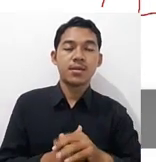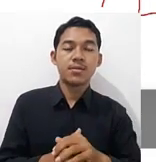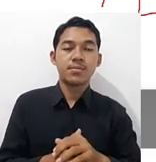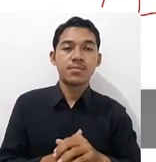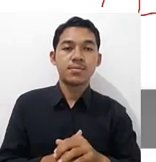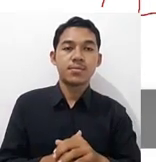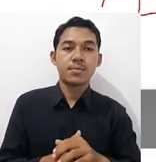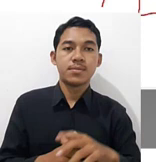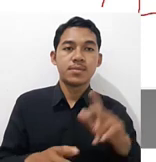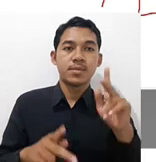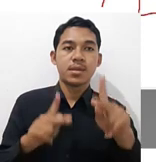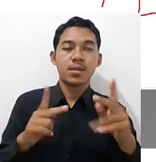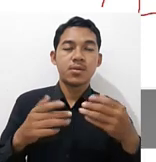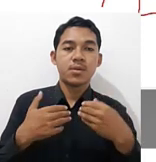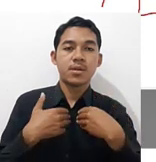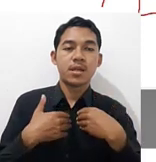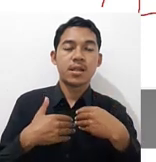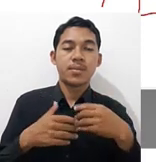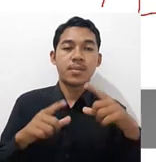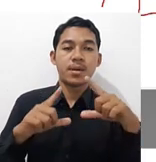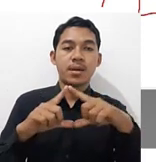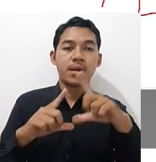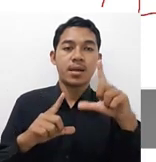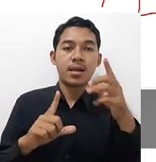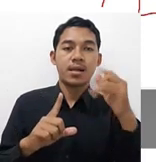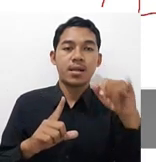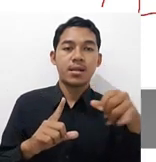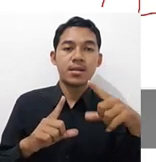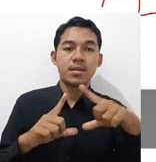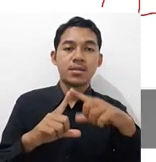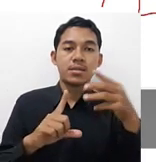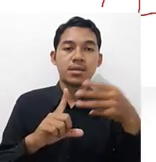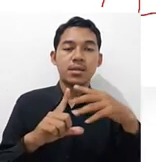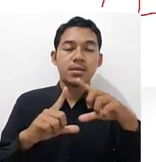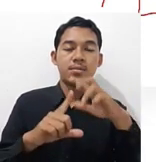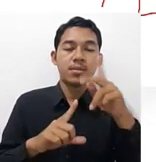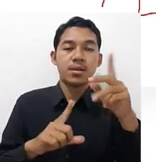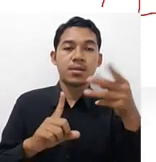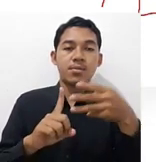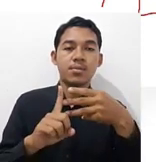true. Nah, kalau low atau 0 itu false.